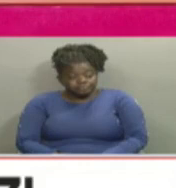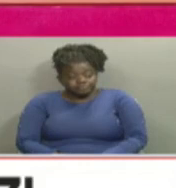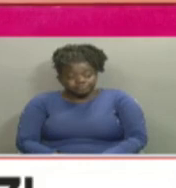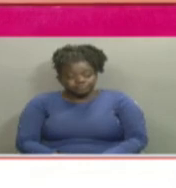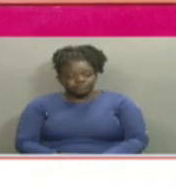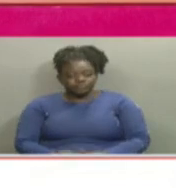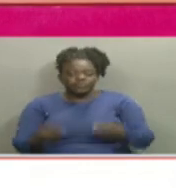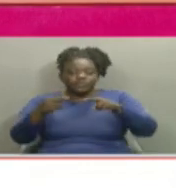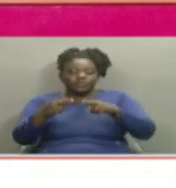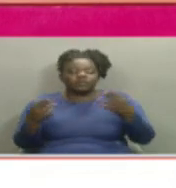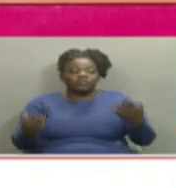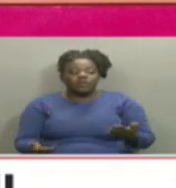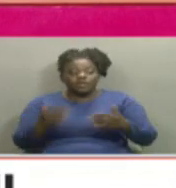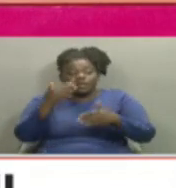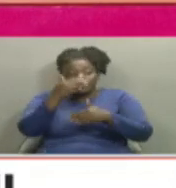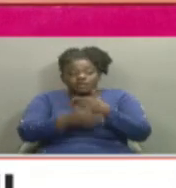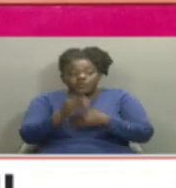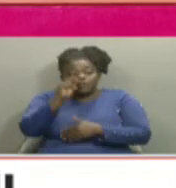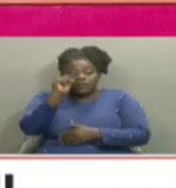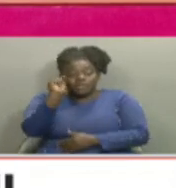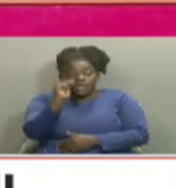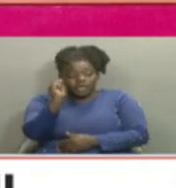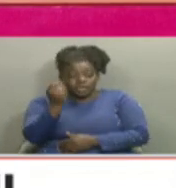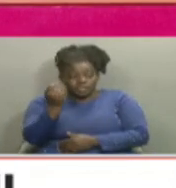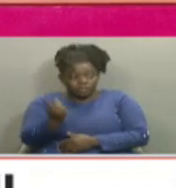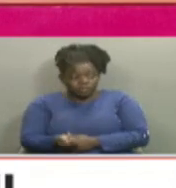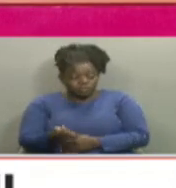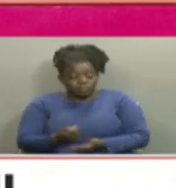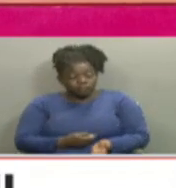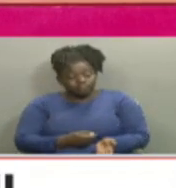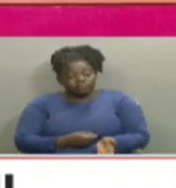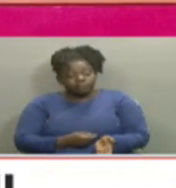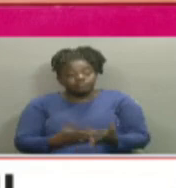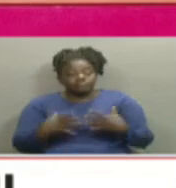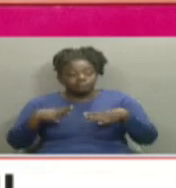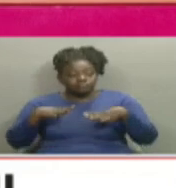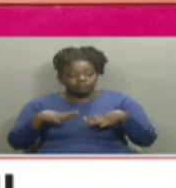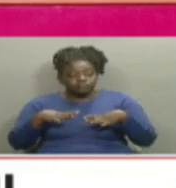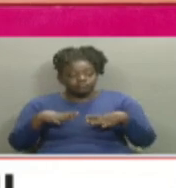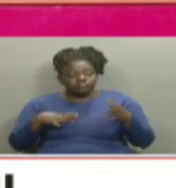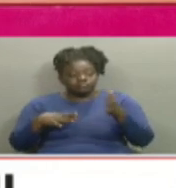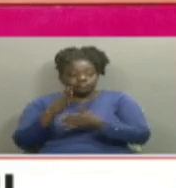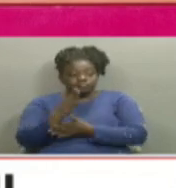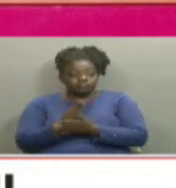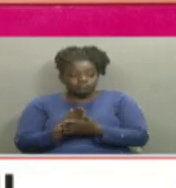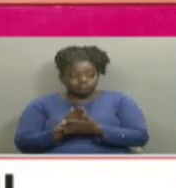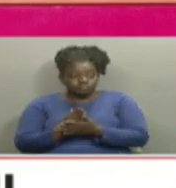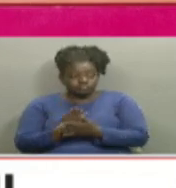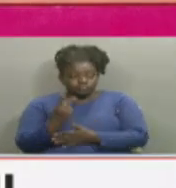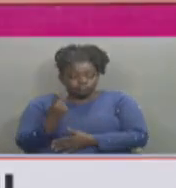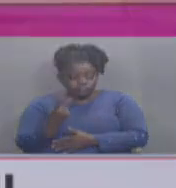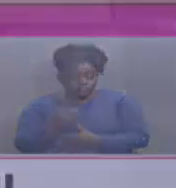no ebichi aliku luyo lolwa e Kenya. Katujira tuvayo ko katono tuumulemu ate tukomeo ne kitundu ekyokubi.